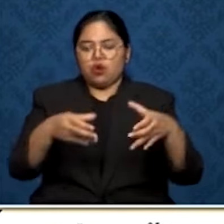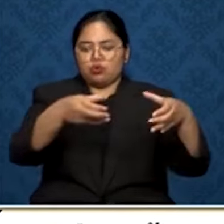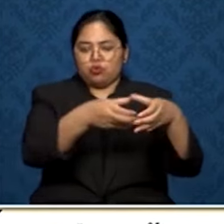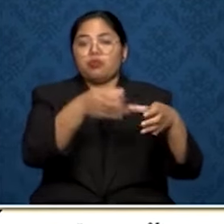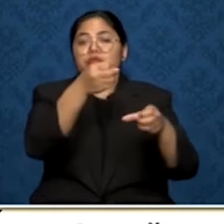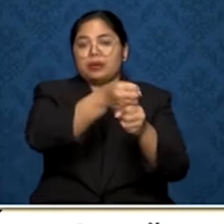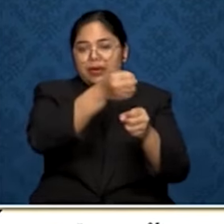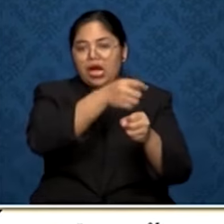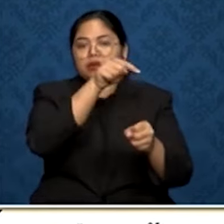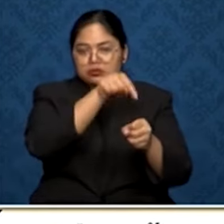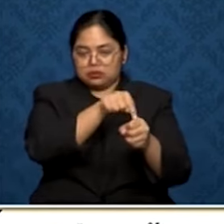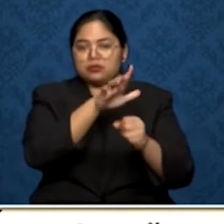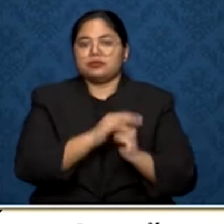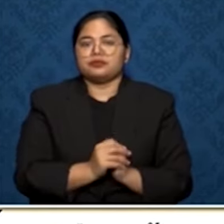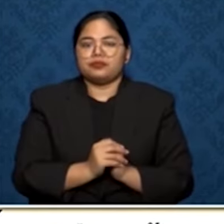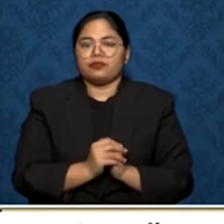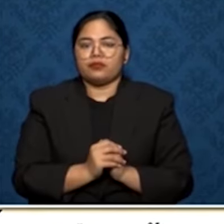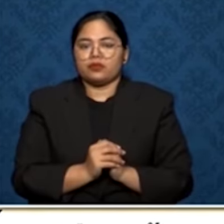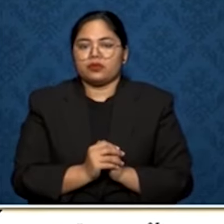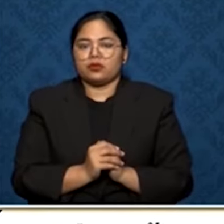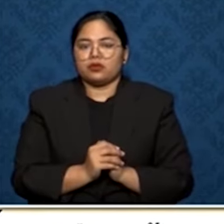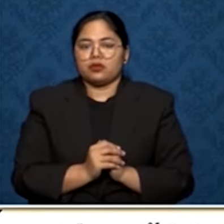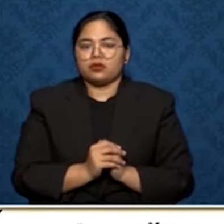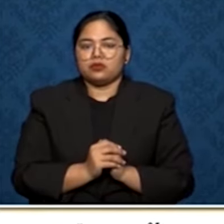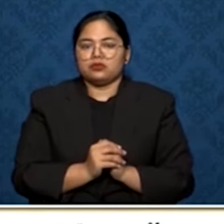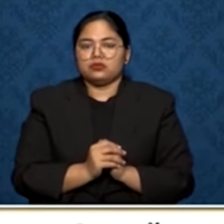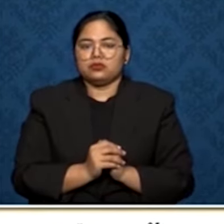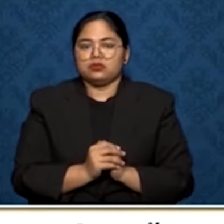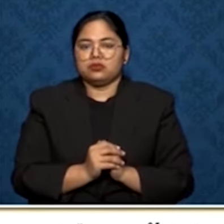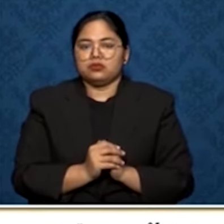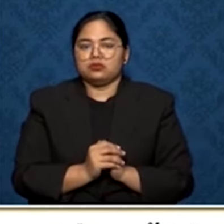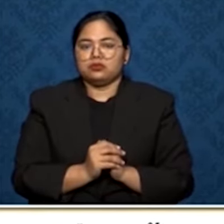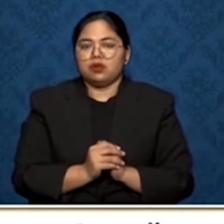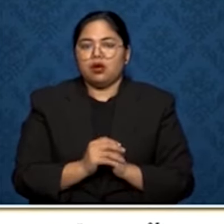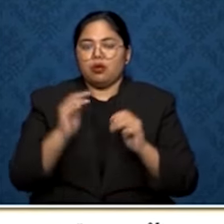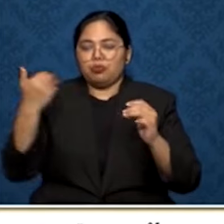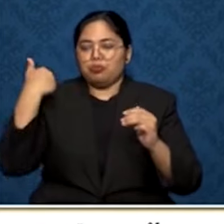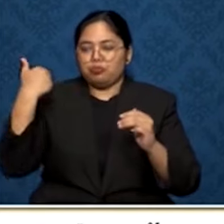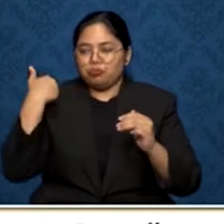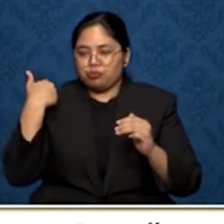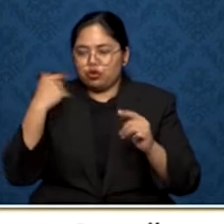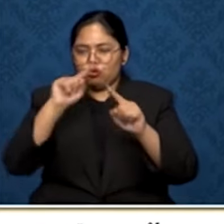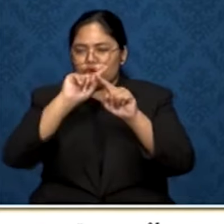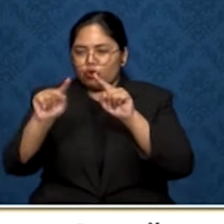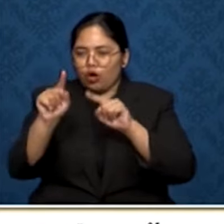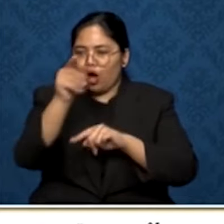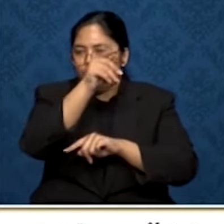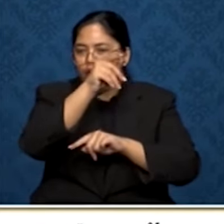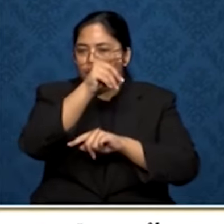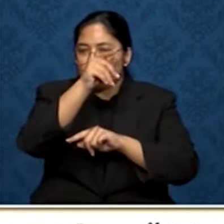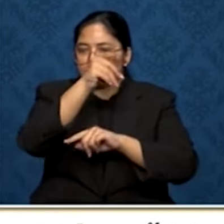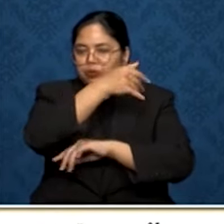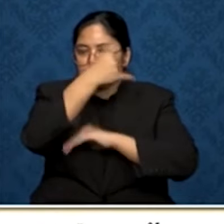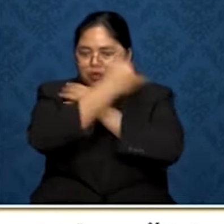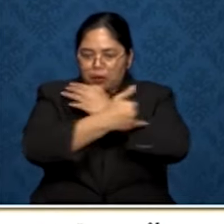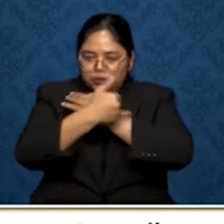เองครับTacker ครับTacker Pavilionัในงานจะม Tacker Pavilionมี International Pavilionซ